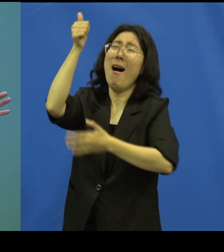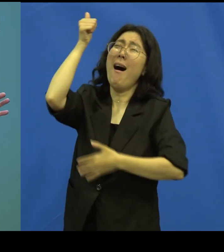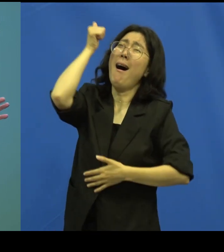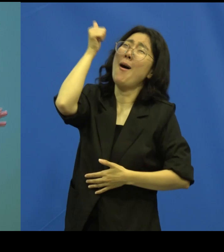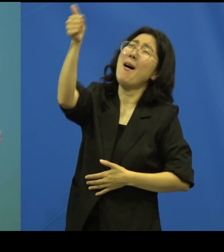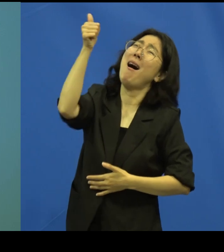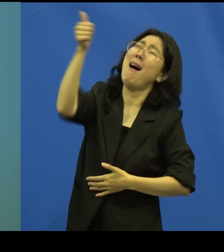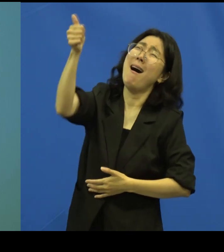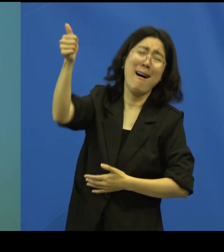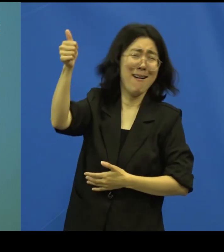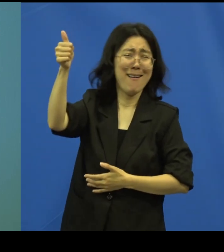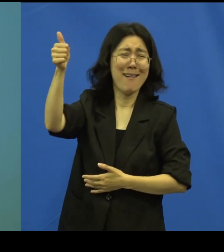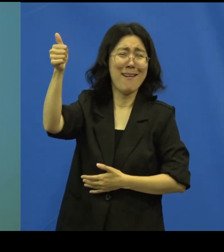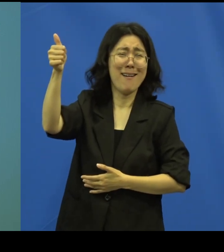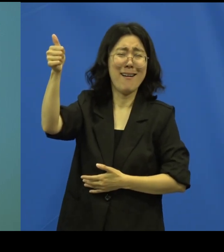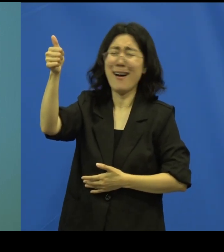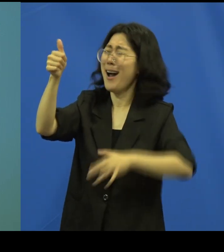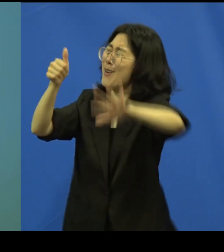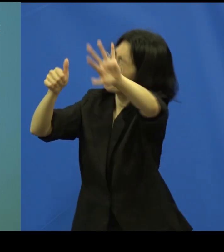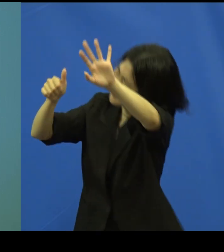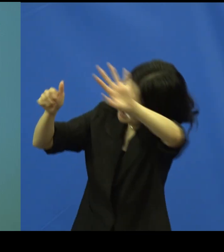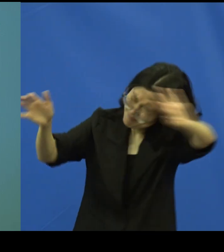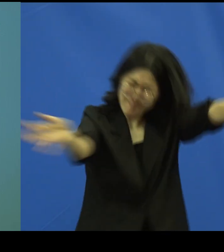아무것도 없다는 거예요.